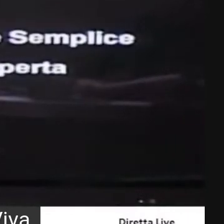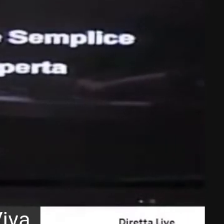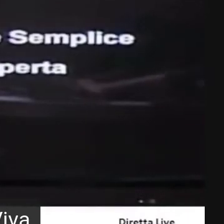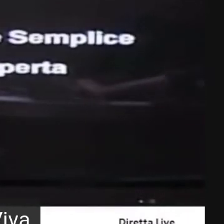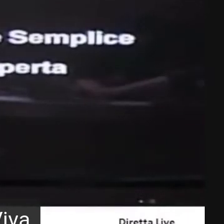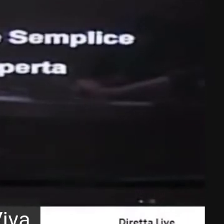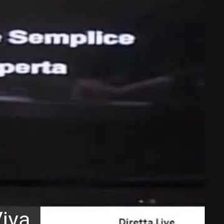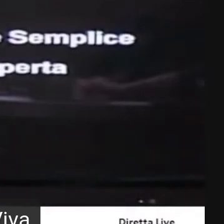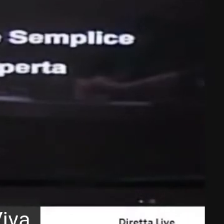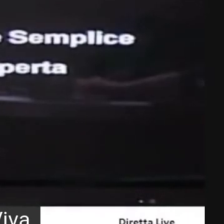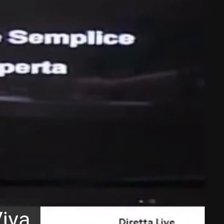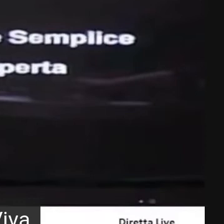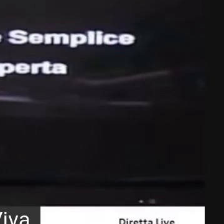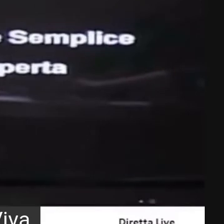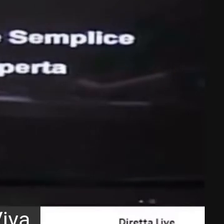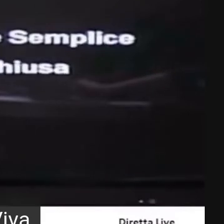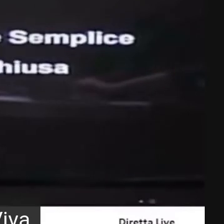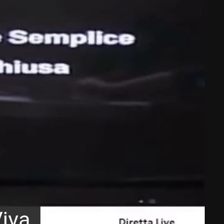Votazione chiusa.